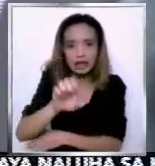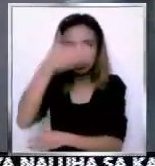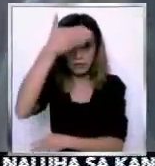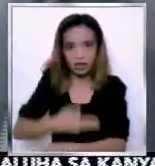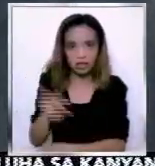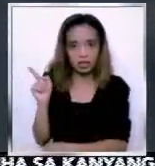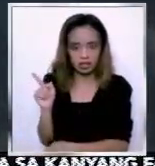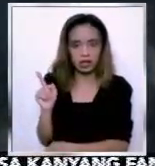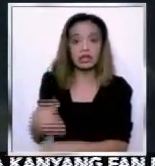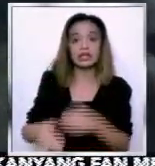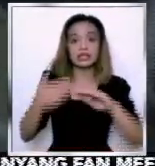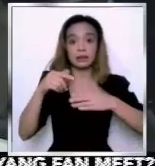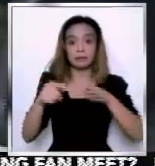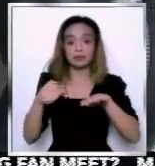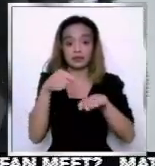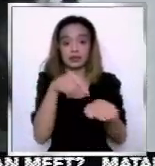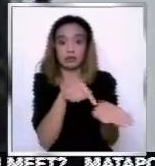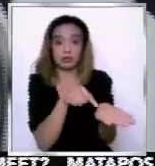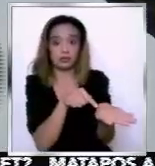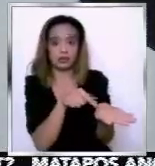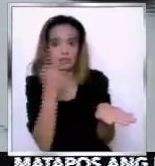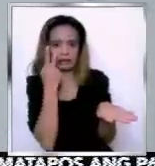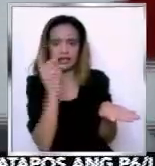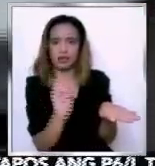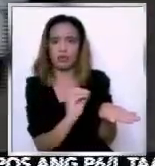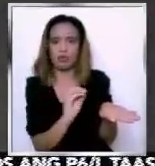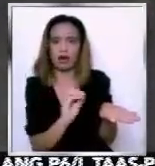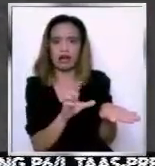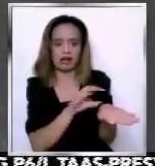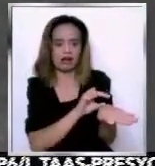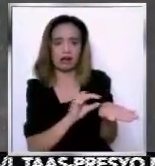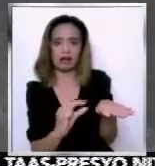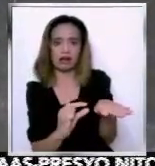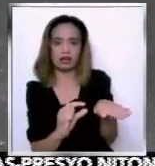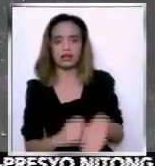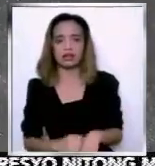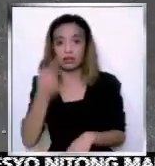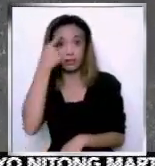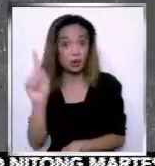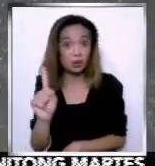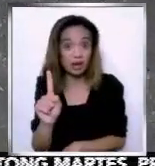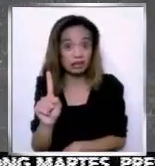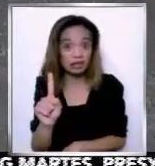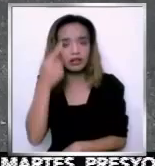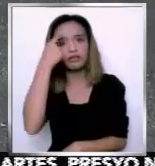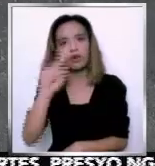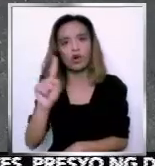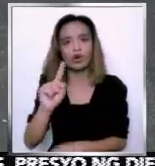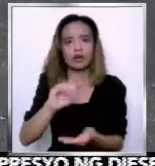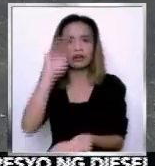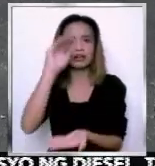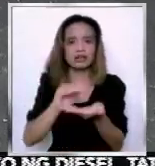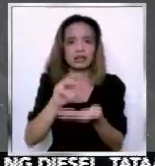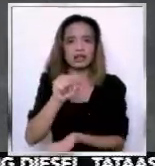naman sa likuran, kapansin-pansin, nawala na siyang bumper. Para saan daw? Para mabawasan ang air drag